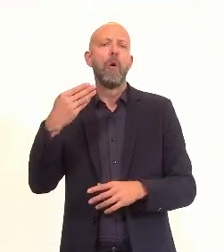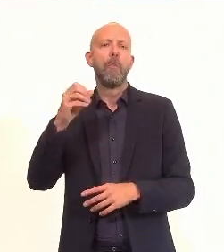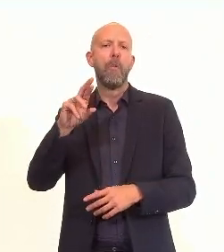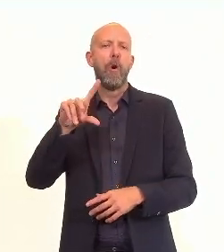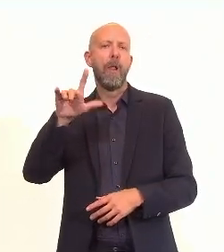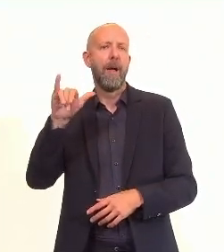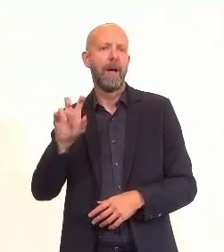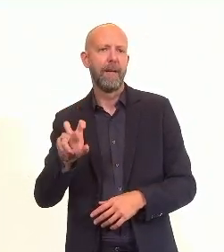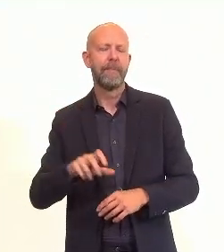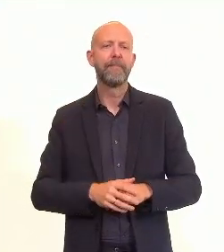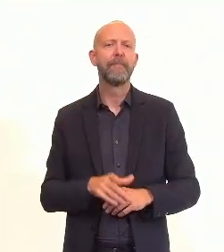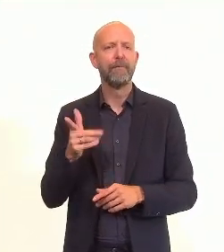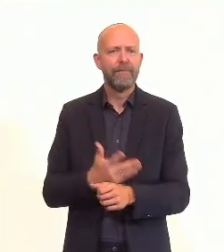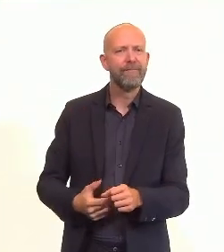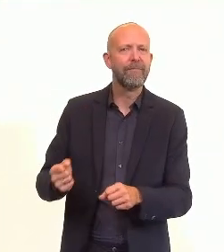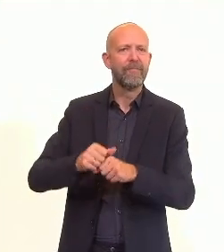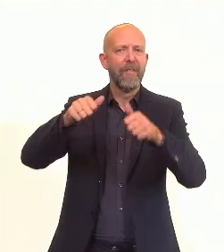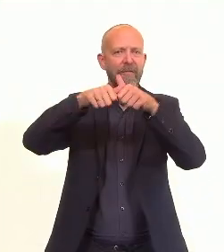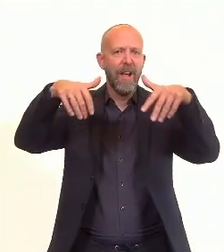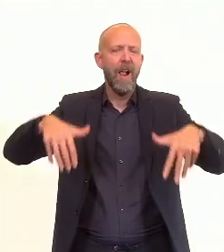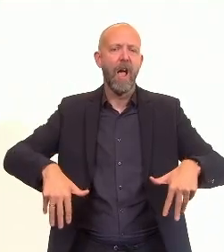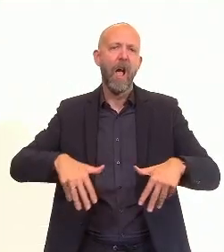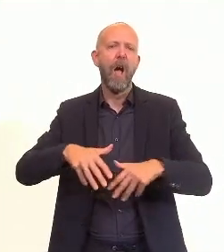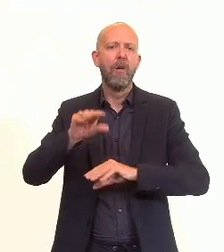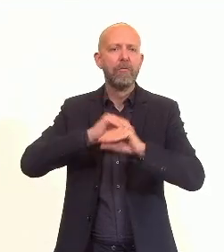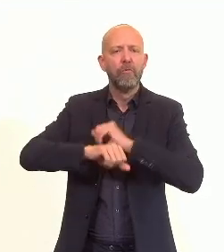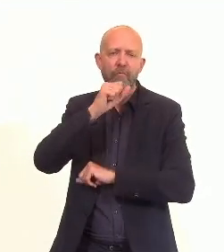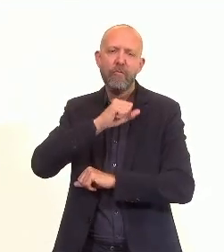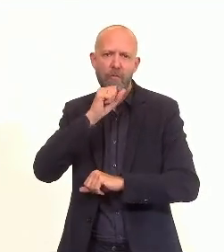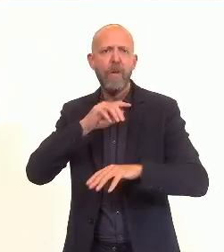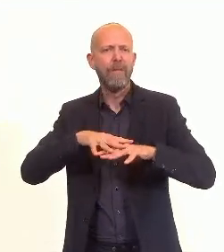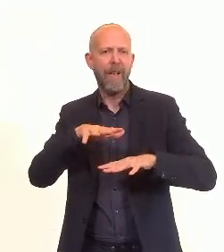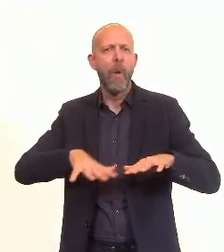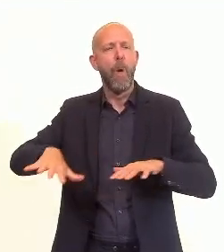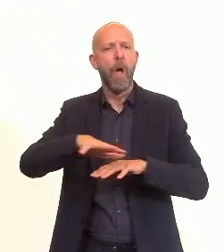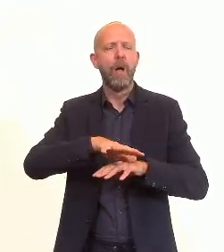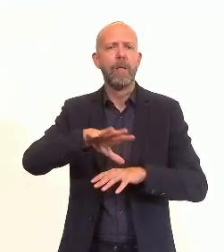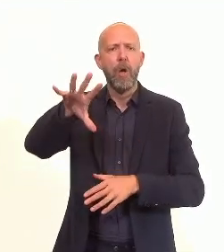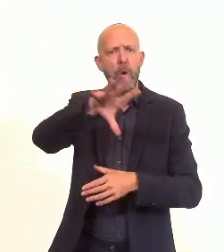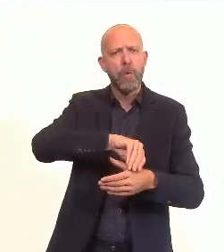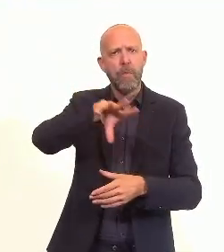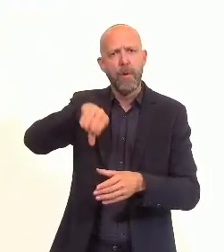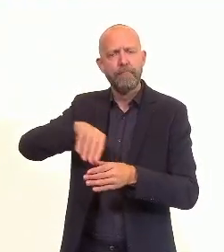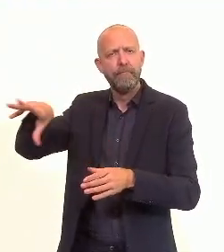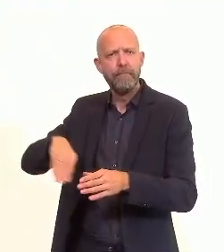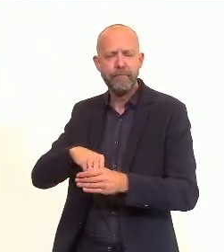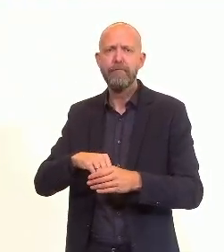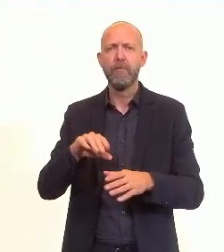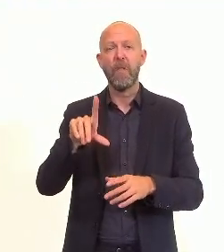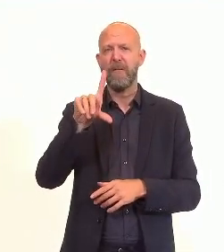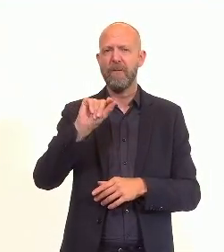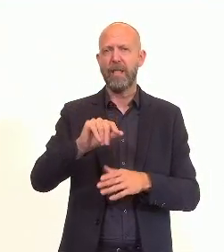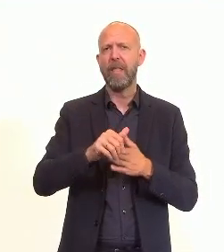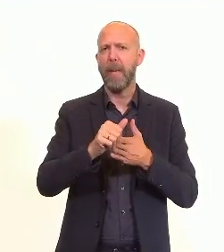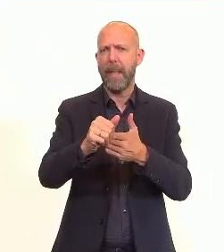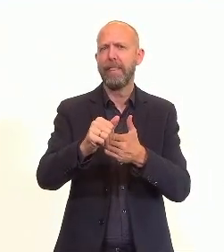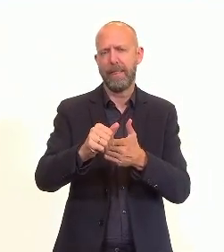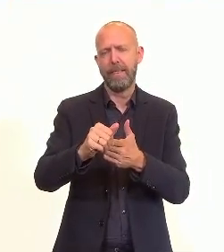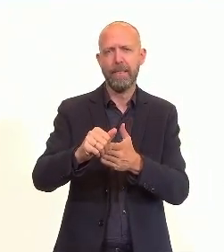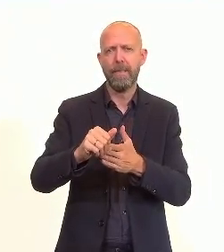filière gériatrique territoriale qui rassemble notamment à travers une sous-commission la vingtaine d'EHPAD de